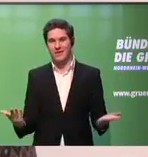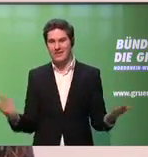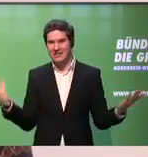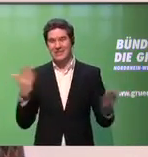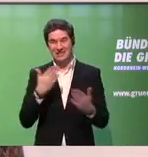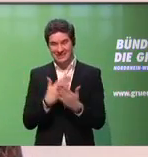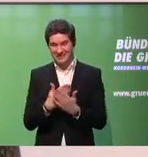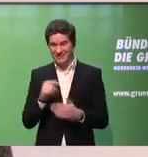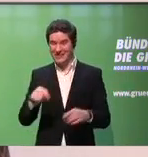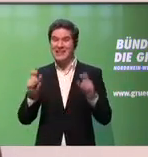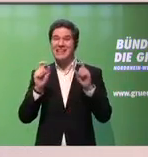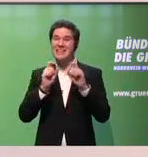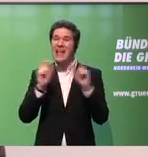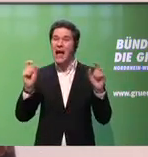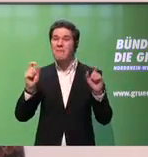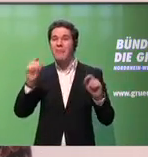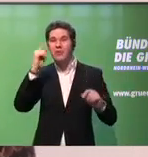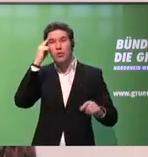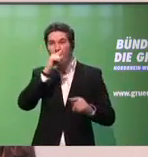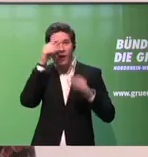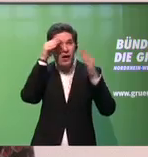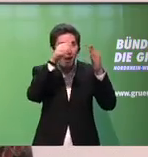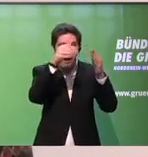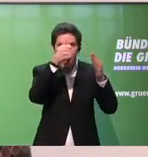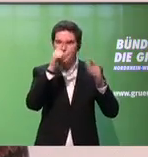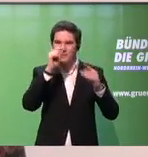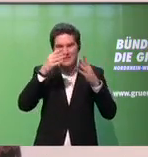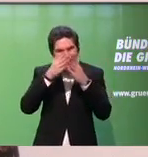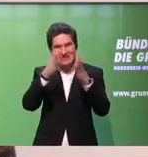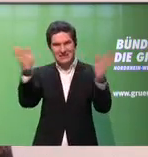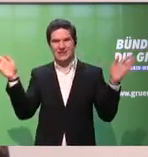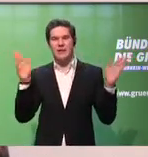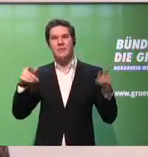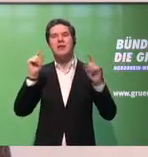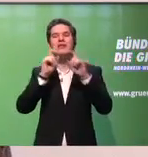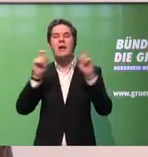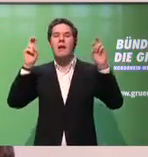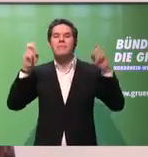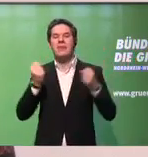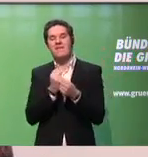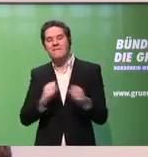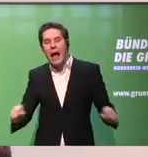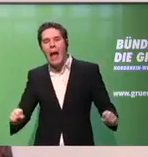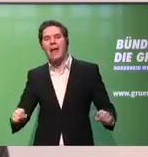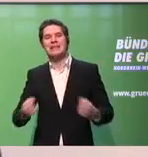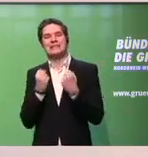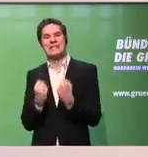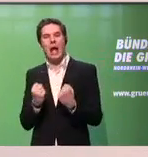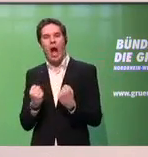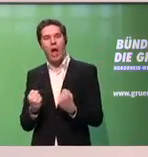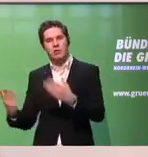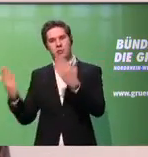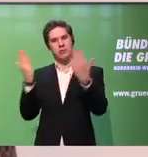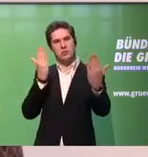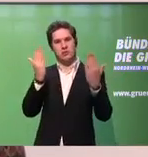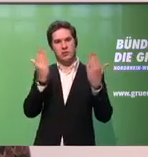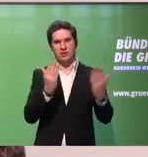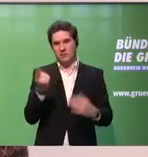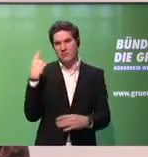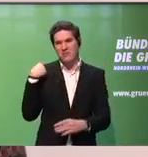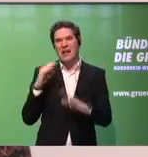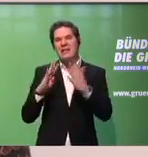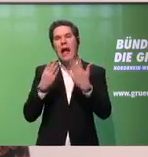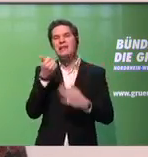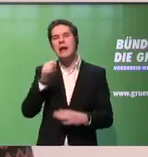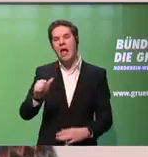ist, die darum geht, wie wir das Verhältnis zwischen Freiheit und Sicherheit, das seit 9/11 in den